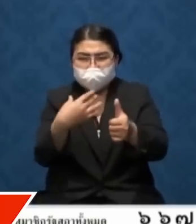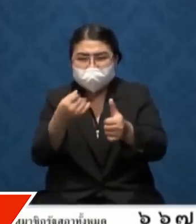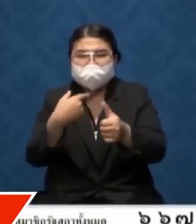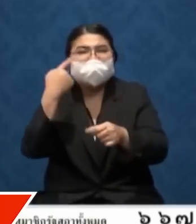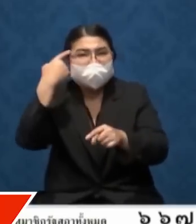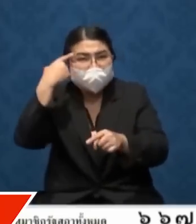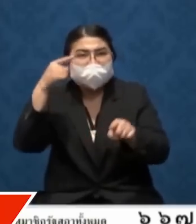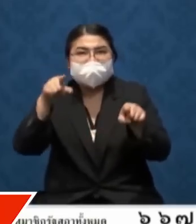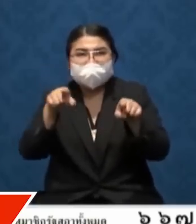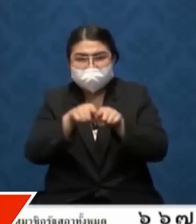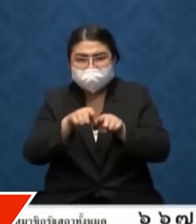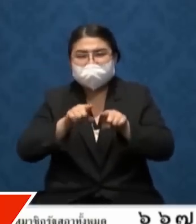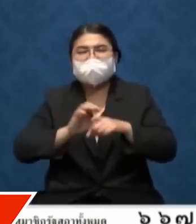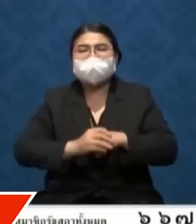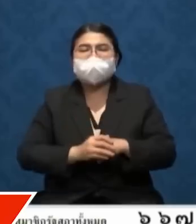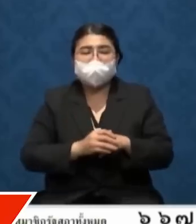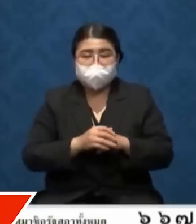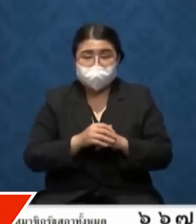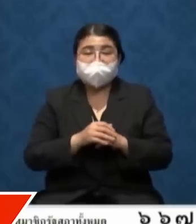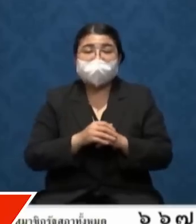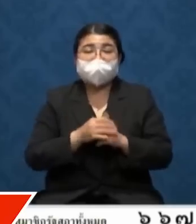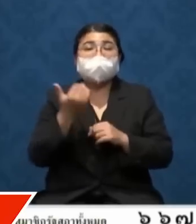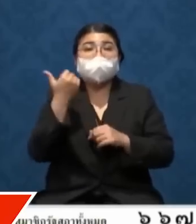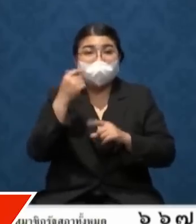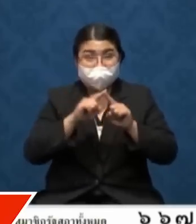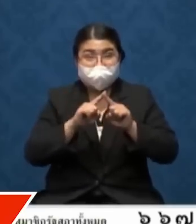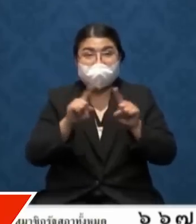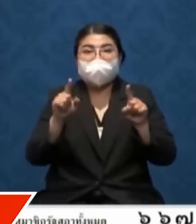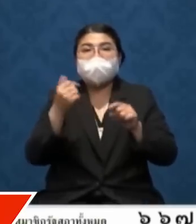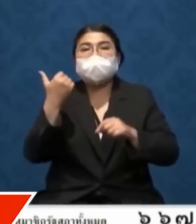ว่ามีผู้แ εแมงความทตเห็น 1 ทัน